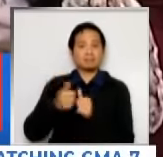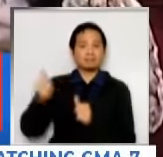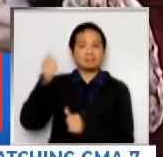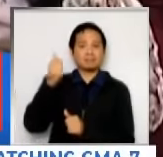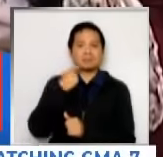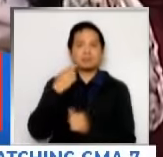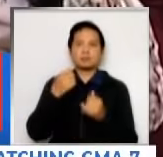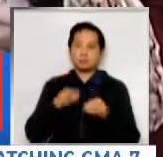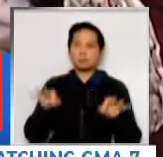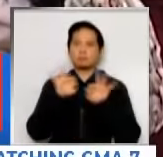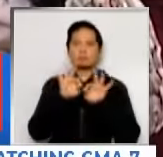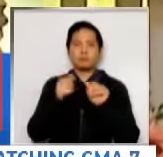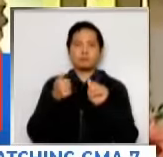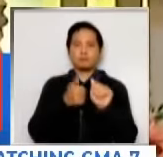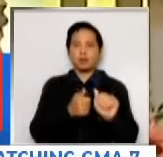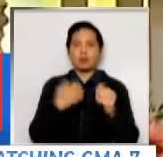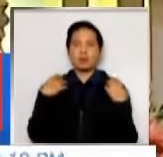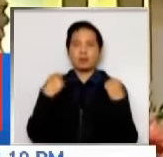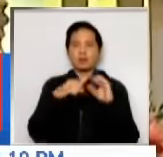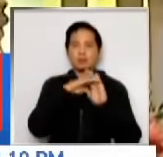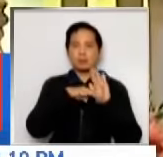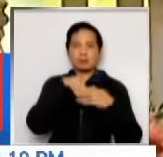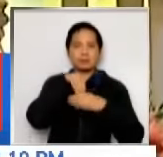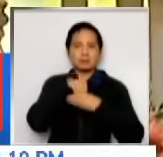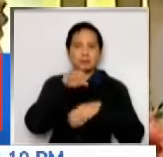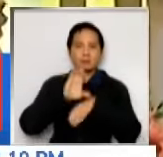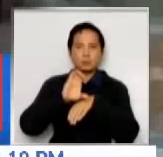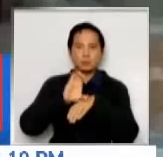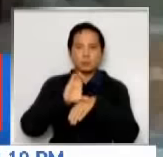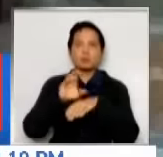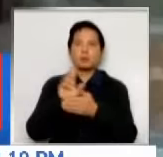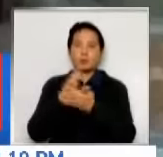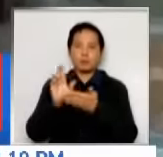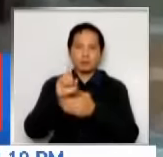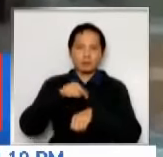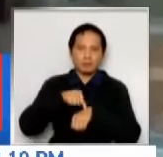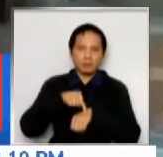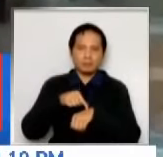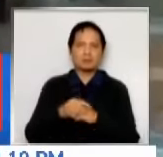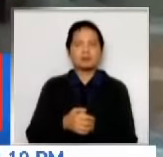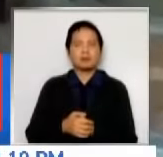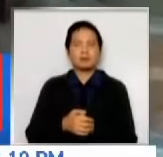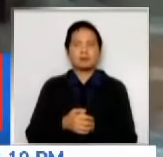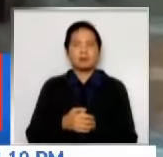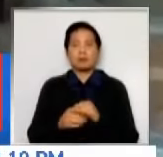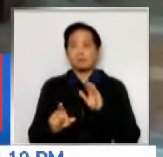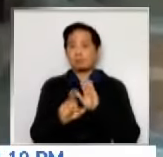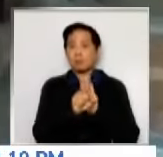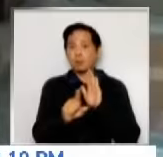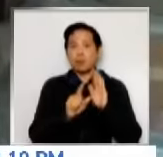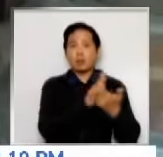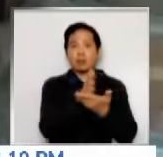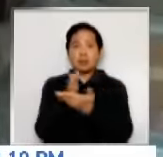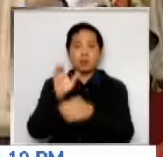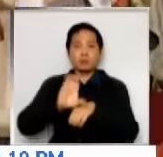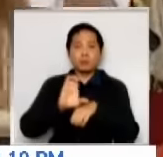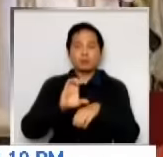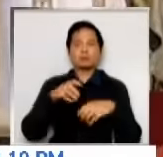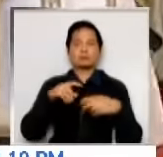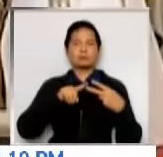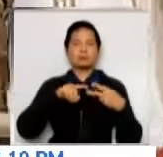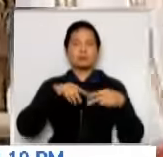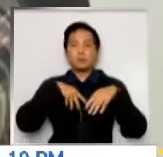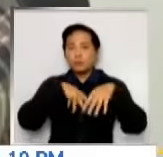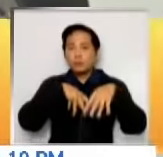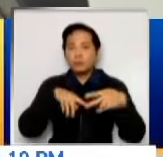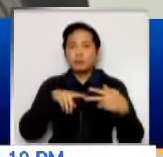ng simbahan ngayong Holy Week. Mahigpit na pinagbabawal ang bisita iglesia, prosesyon at salubong sa Linggo ng